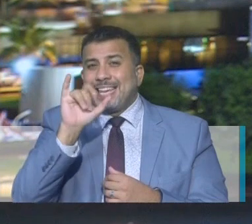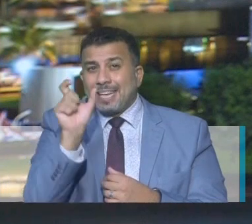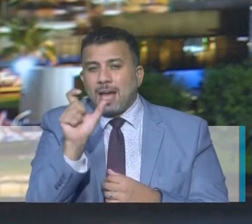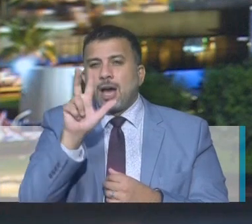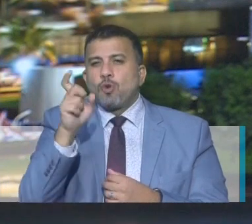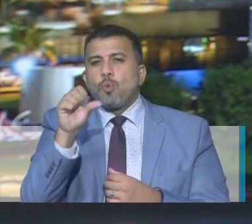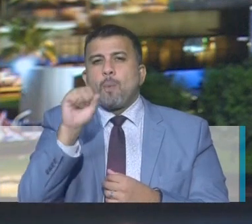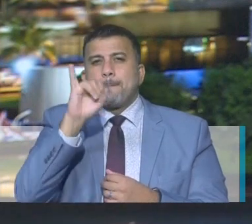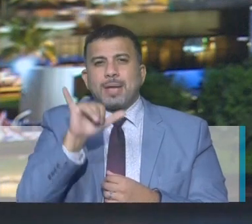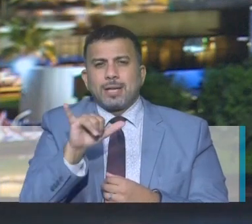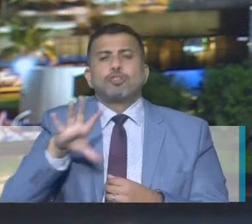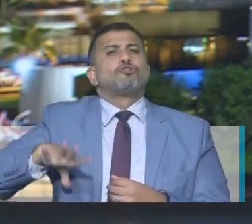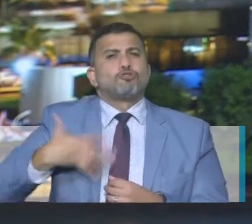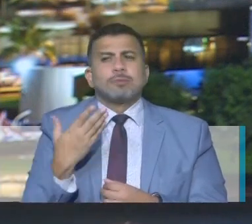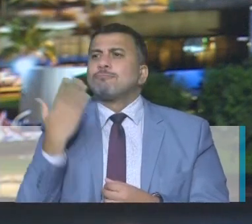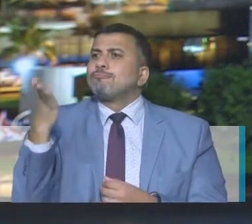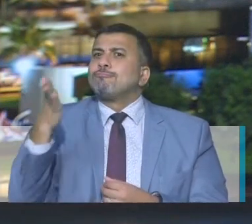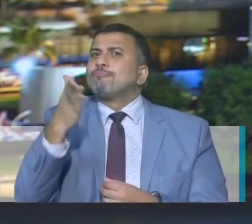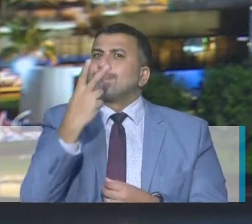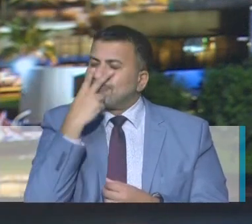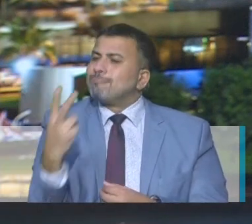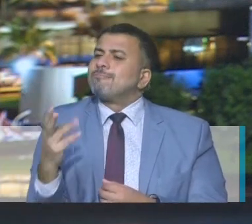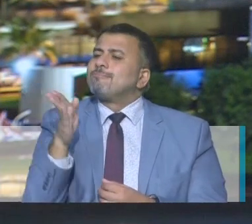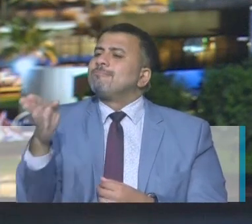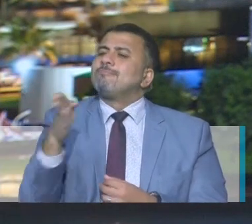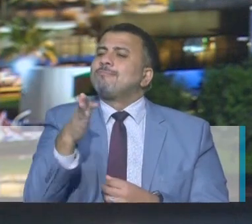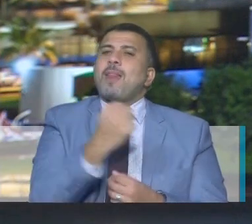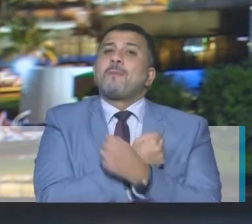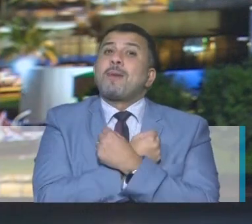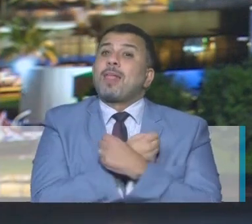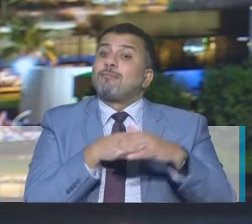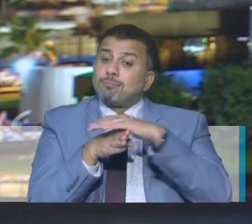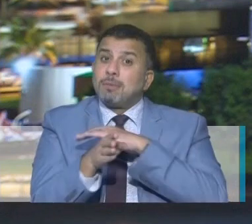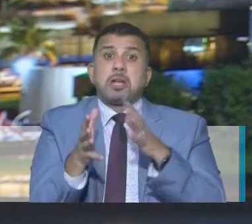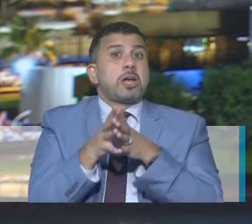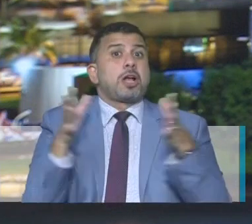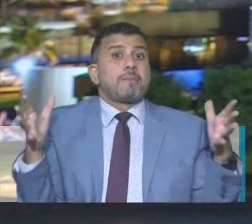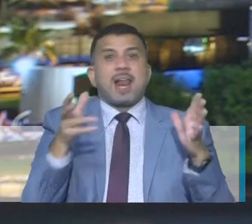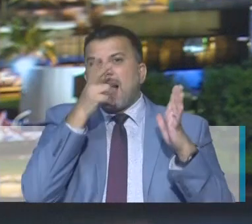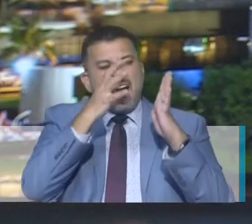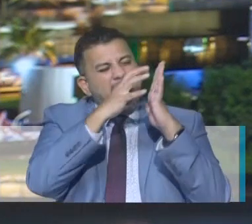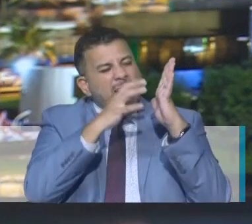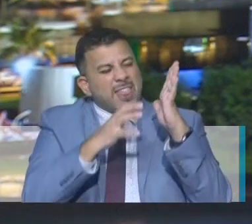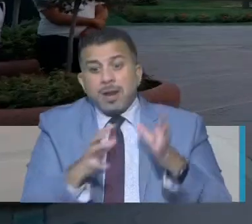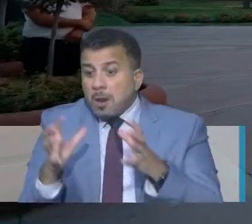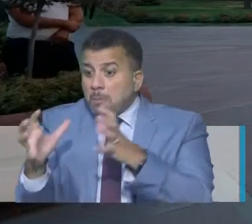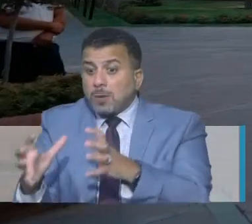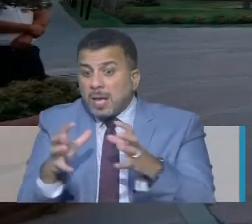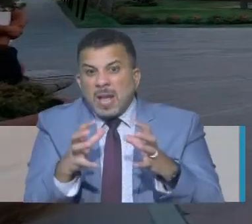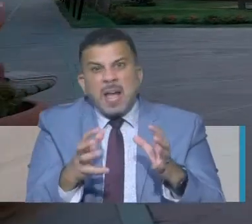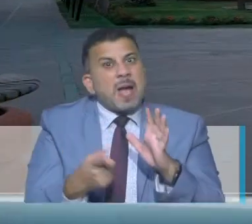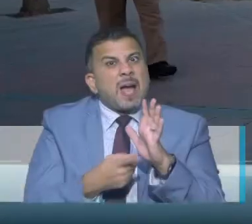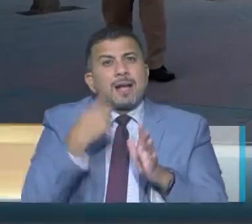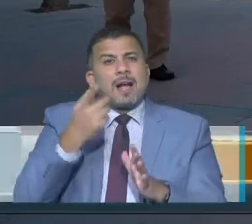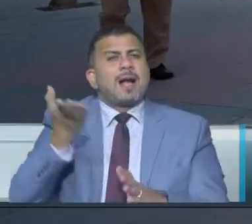وتجولت الشيخ بدور القاسمي بين اروقه المتحف الذي يضم مجموعه كبيره من الاثار والمقتنيات النادره